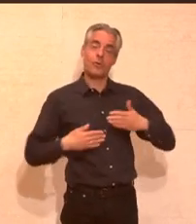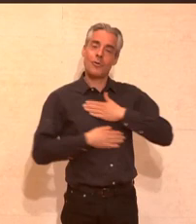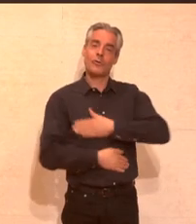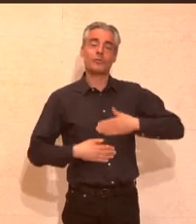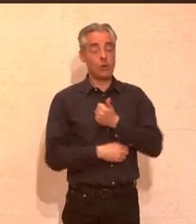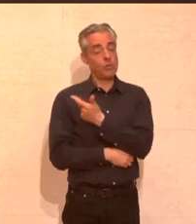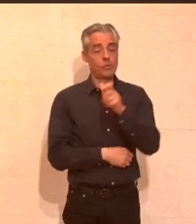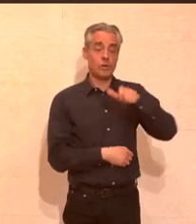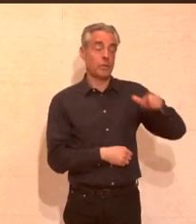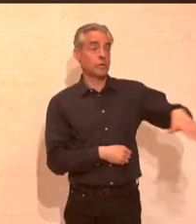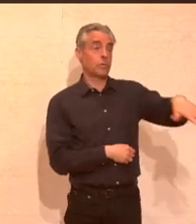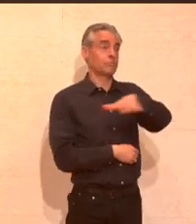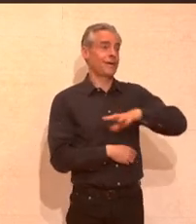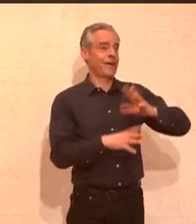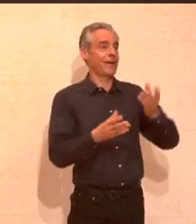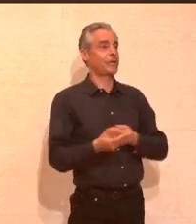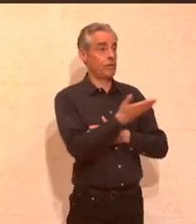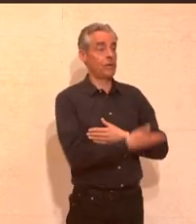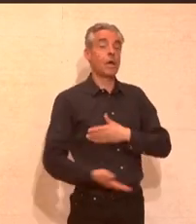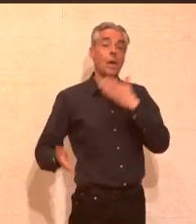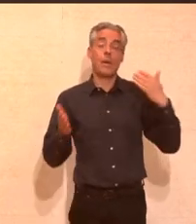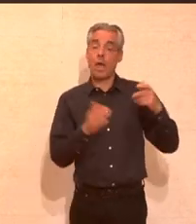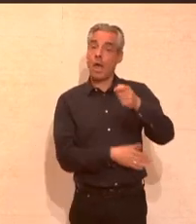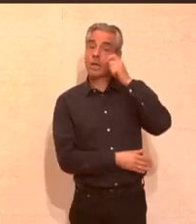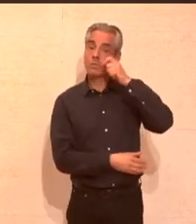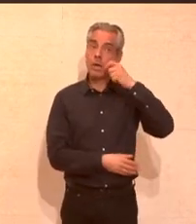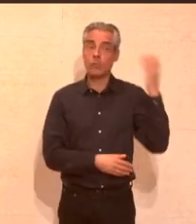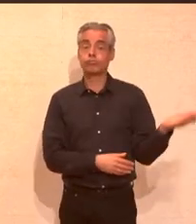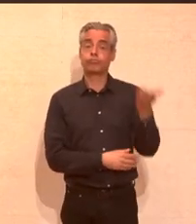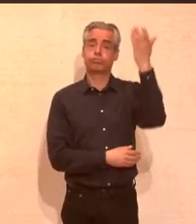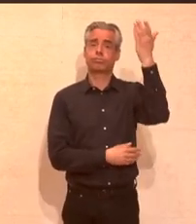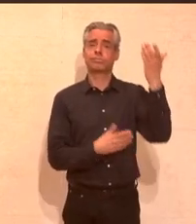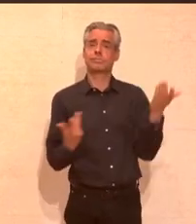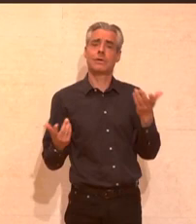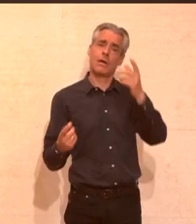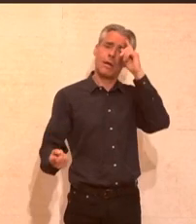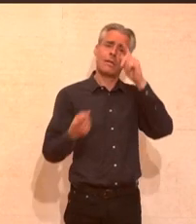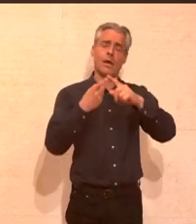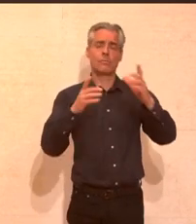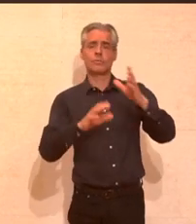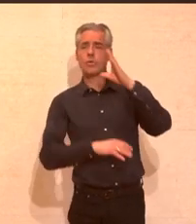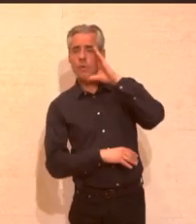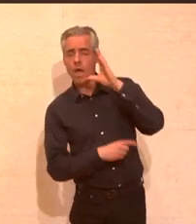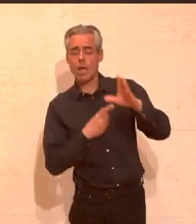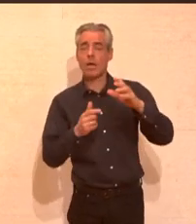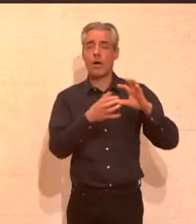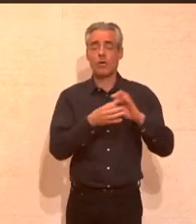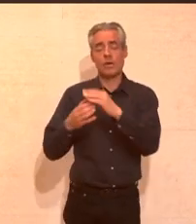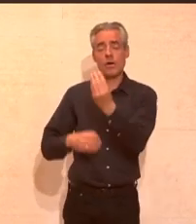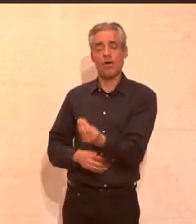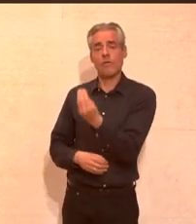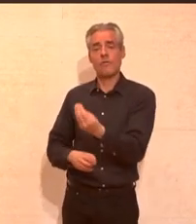aujourd'hui une assemblée des meilleurs spécialistes de la question du sommeil des enfants et des